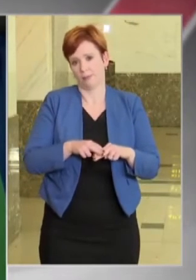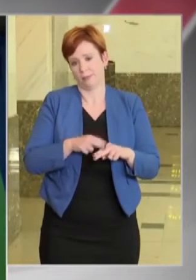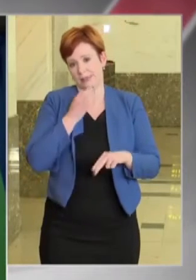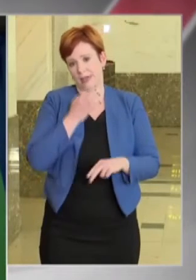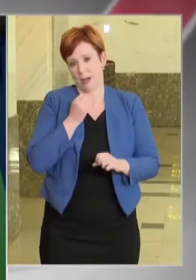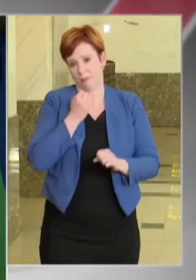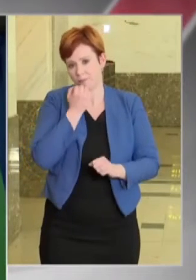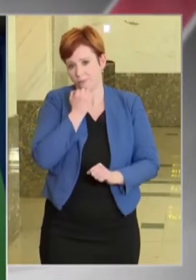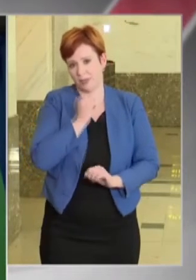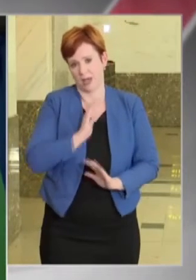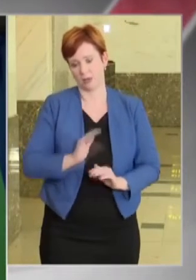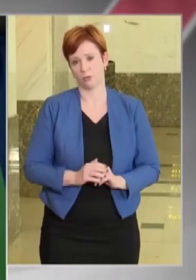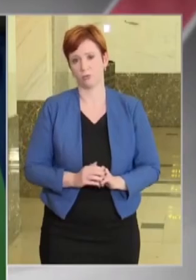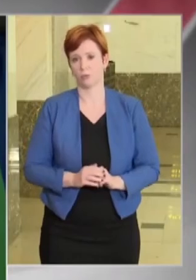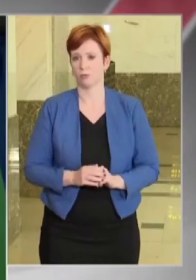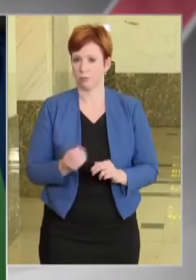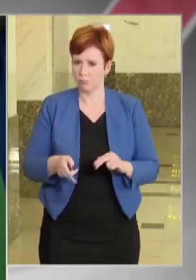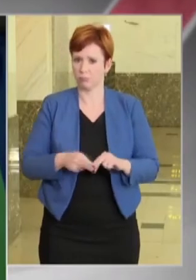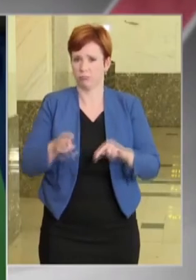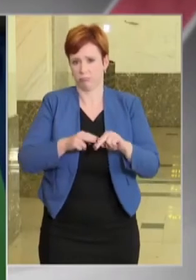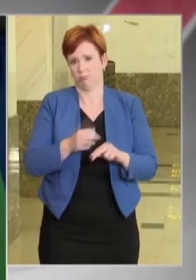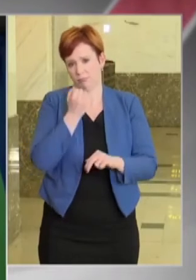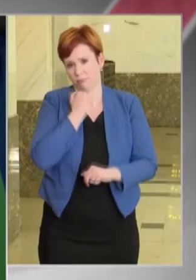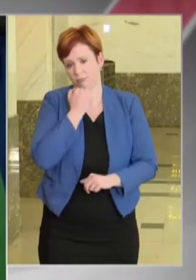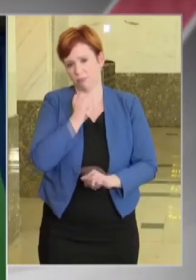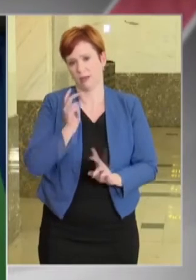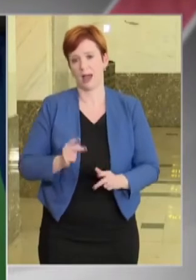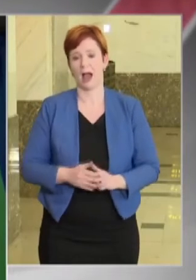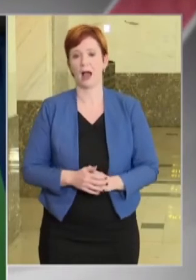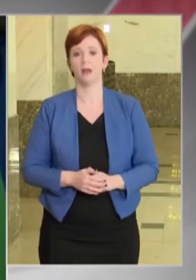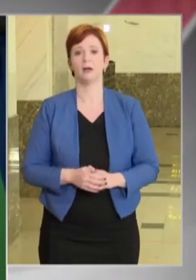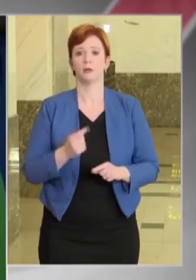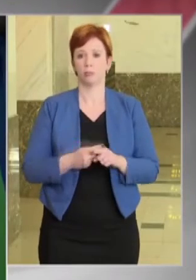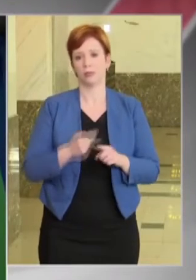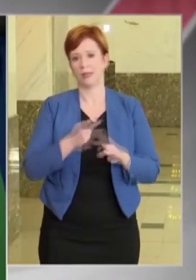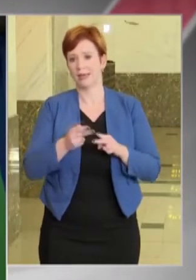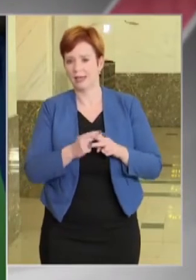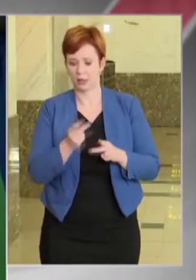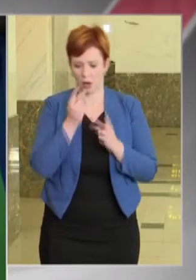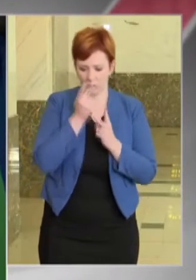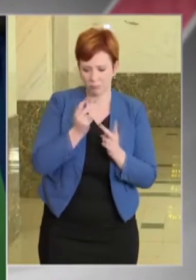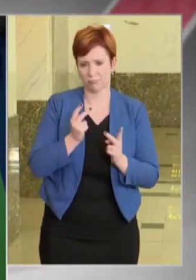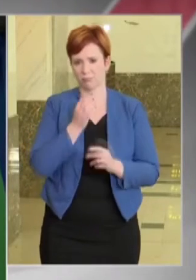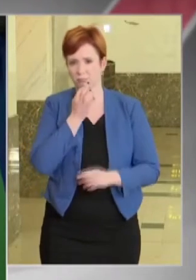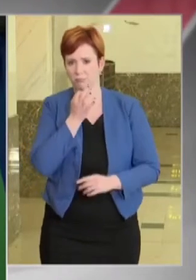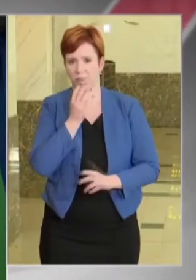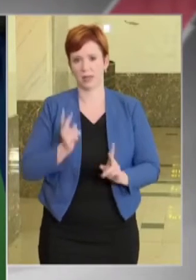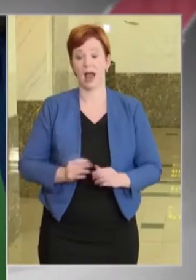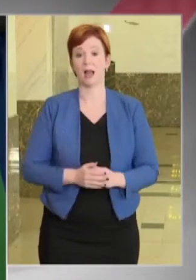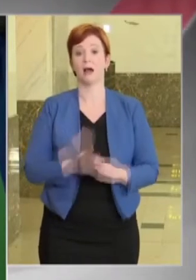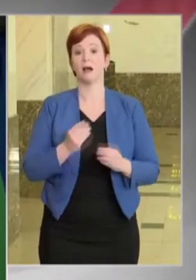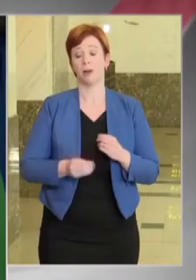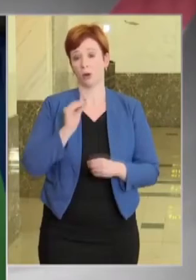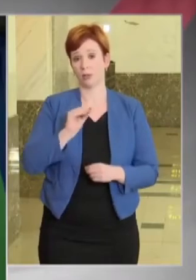be az óvó rendszabályokat, higiénés rendszabályokat, mert ez azt jelenti, hogy